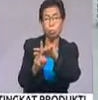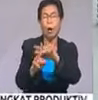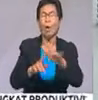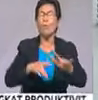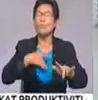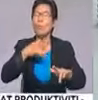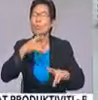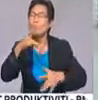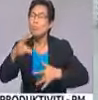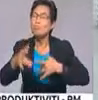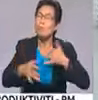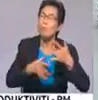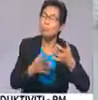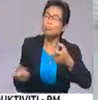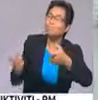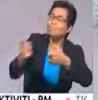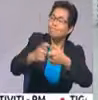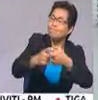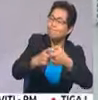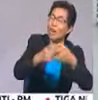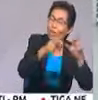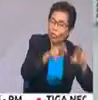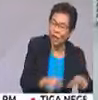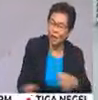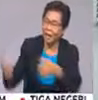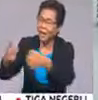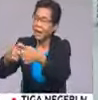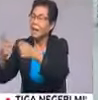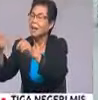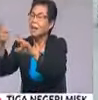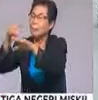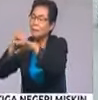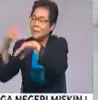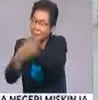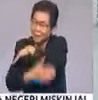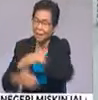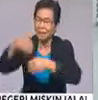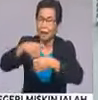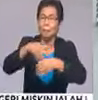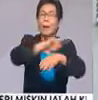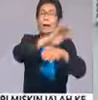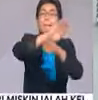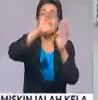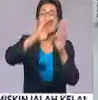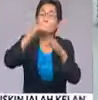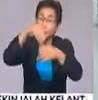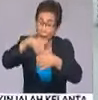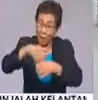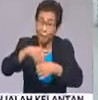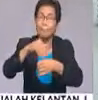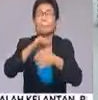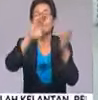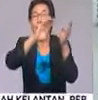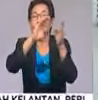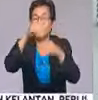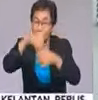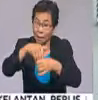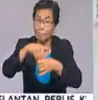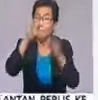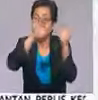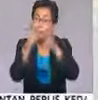rasa keterikatan rakyat kepada negara dalam bentuk nasionalisme, dalam bentuk